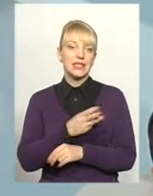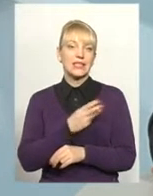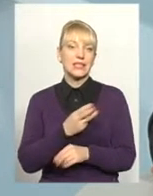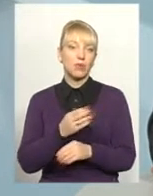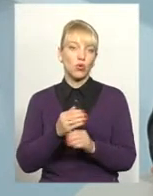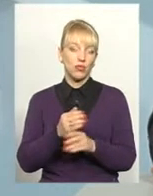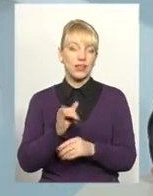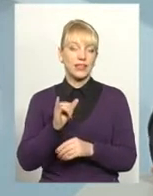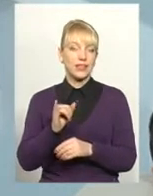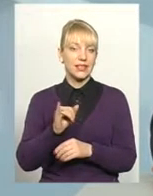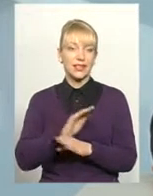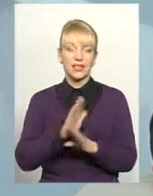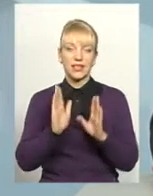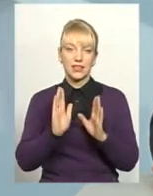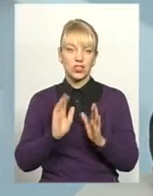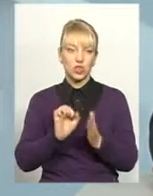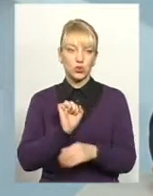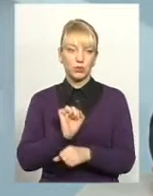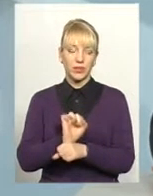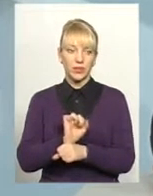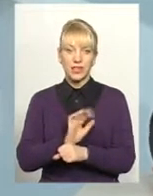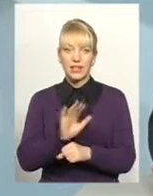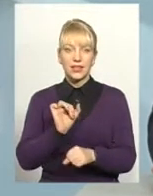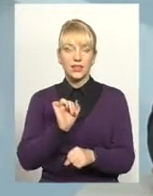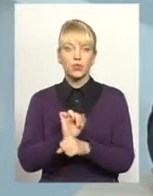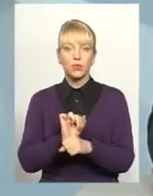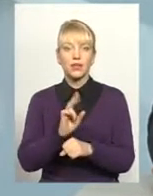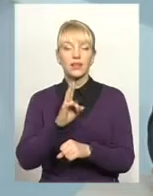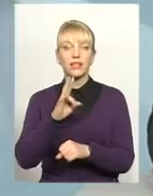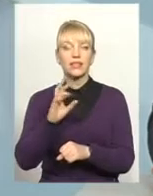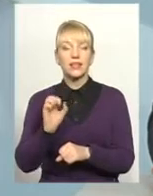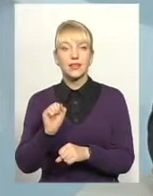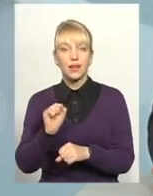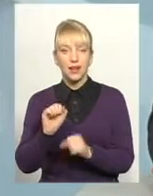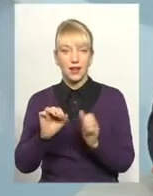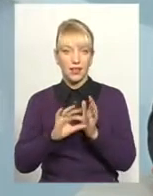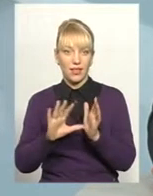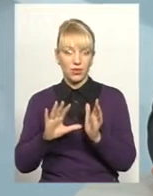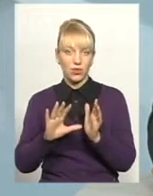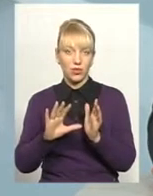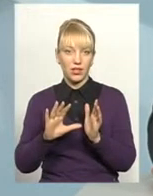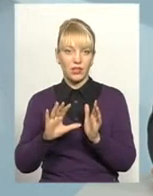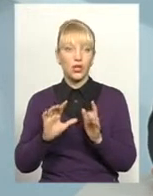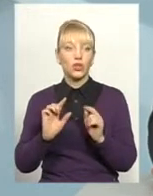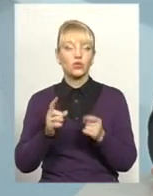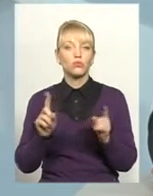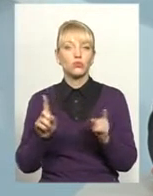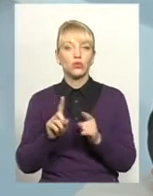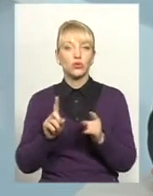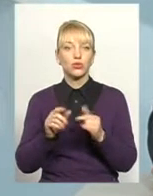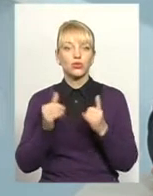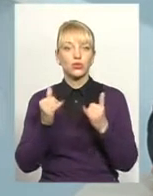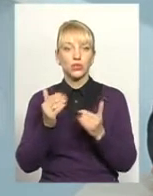безумовно, не лише зупинятися, не зупинятися лише на електроенергії. Тому що сьогодні